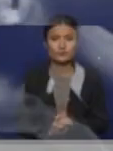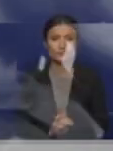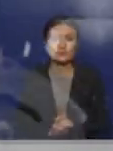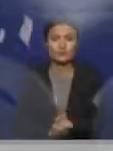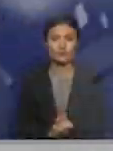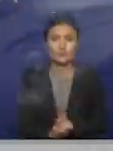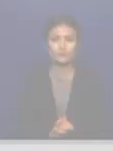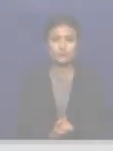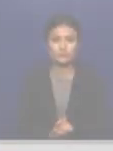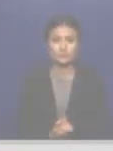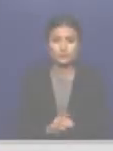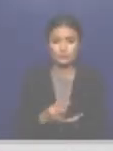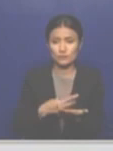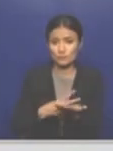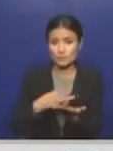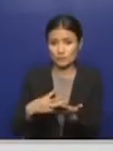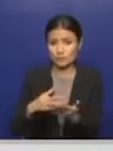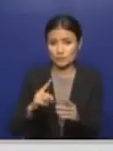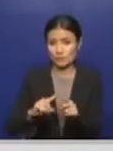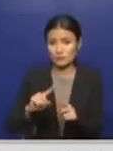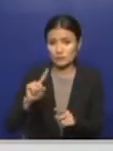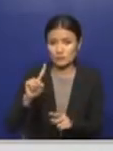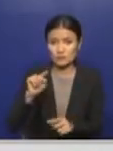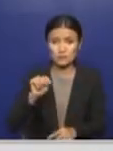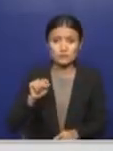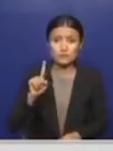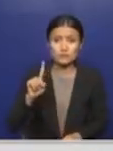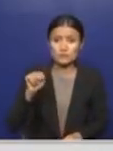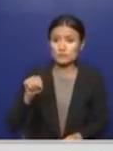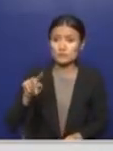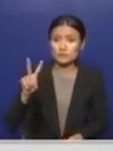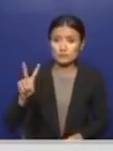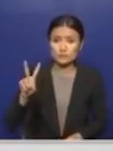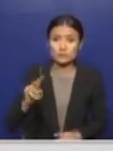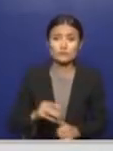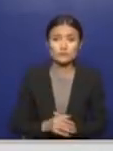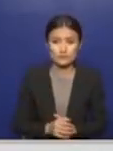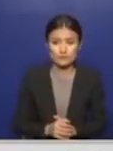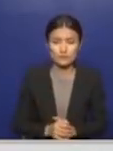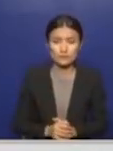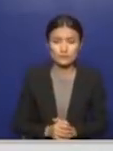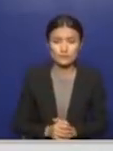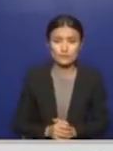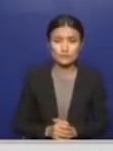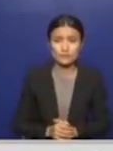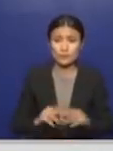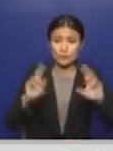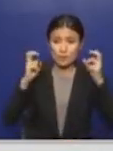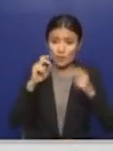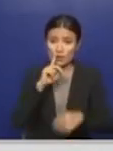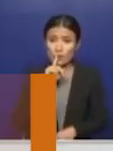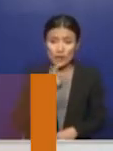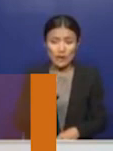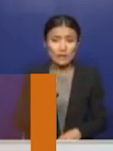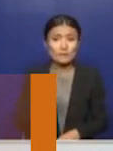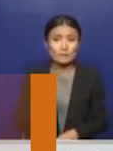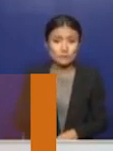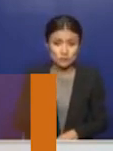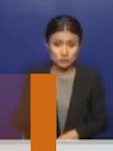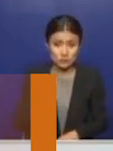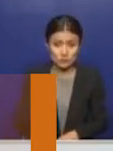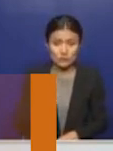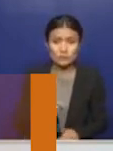ต่อไปเป็นระเบียบวาระที่ 1.1.2 กระทู้ถามสดด้วยวาจาของ